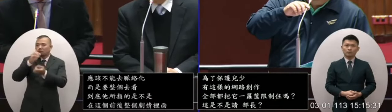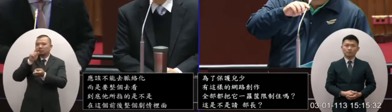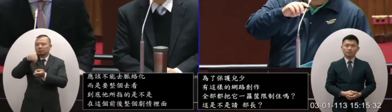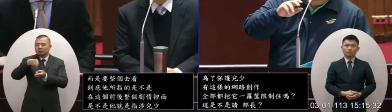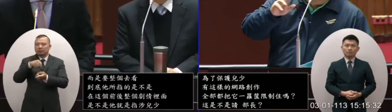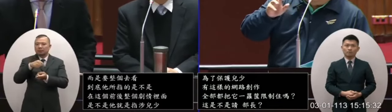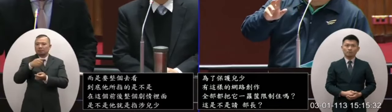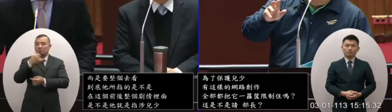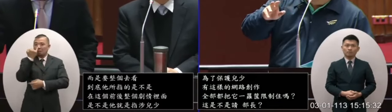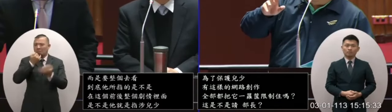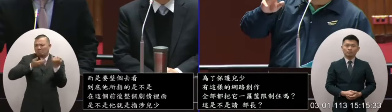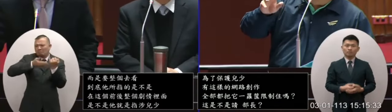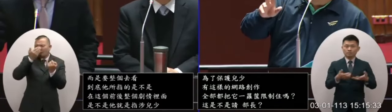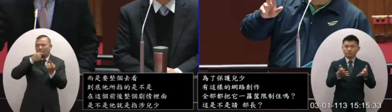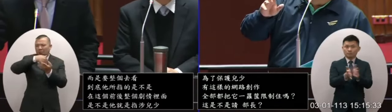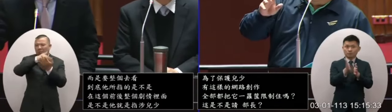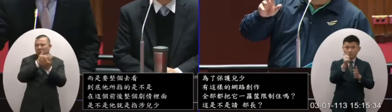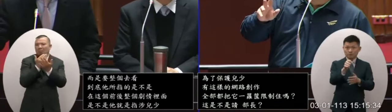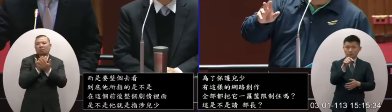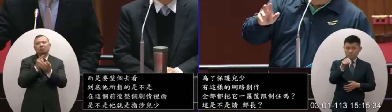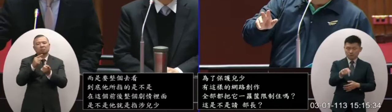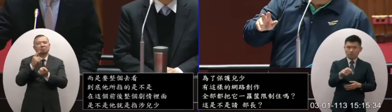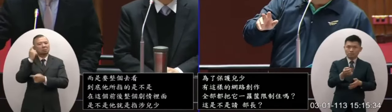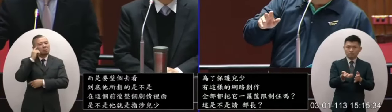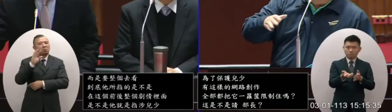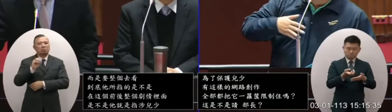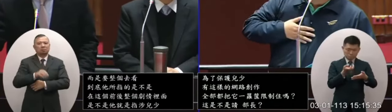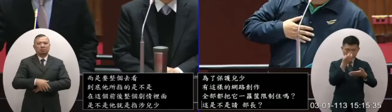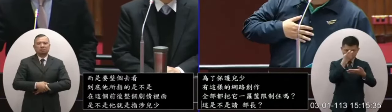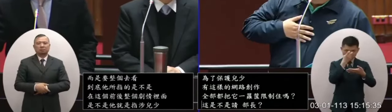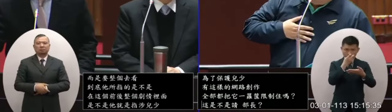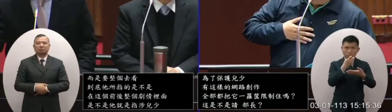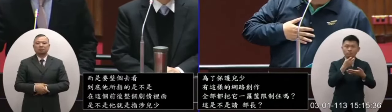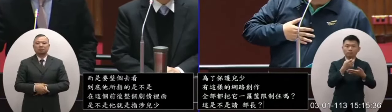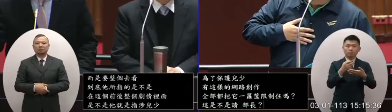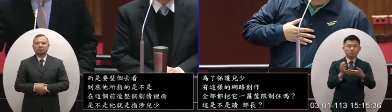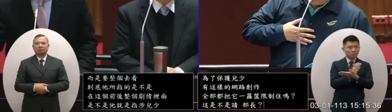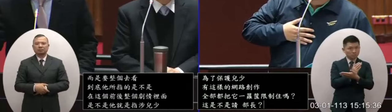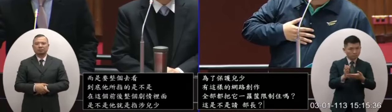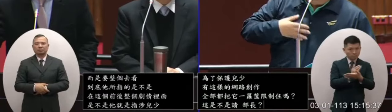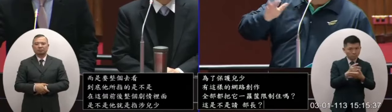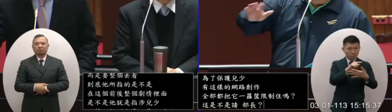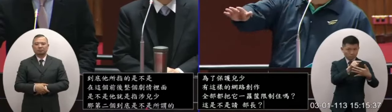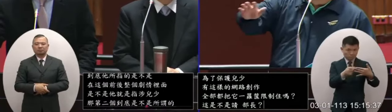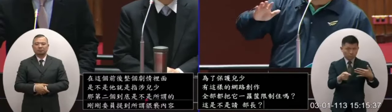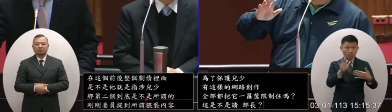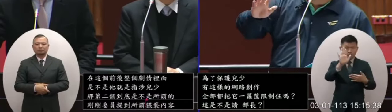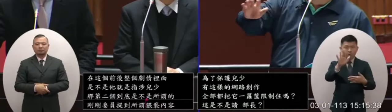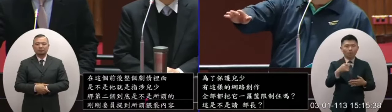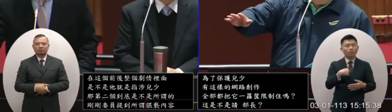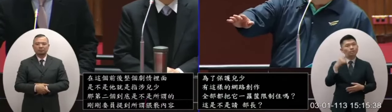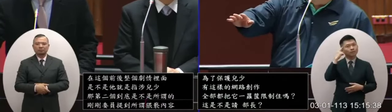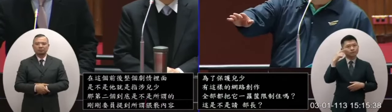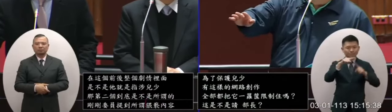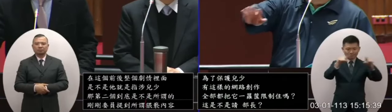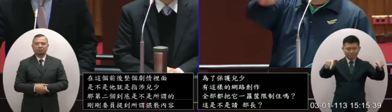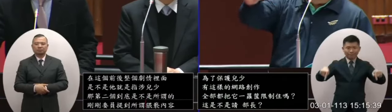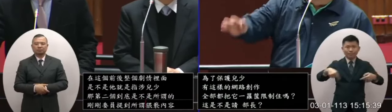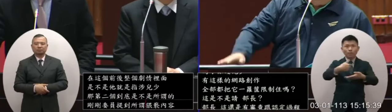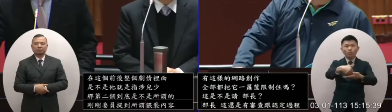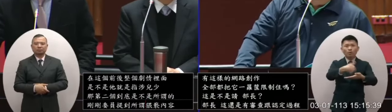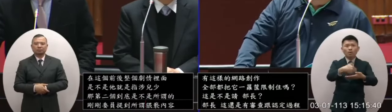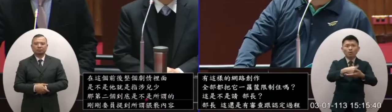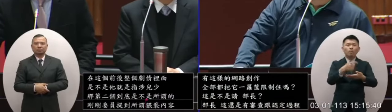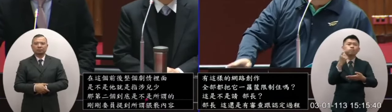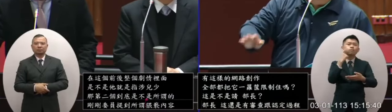的内容？ 吴长，这个还是有一个审查跟认定的过程。以我的看法啦，二次元就是虚拟的人物，连